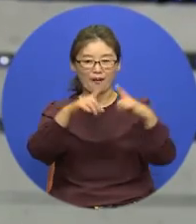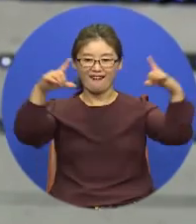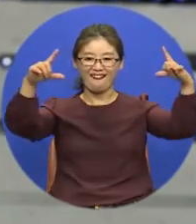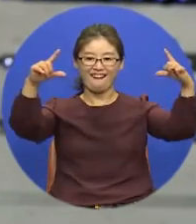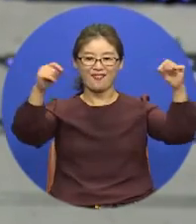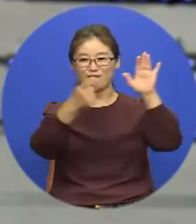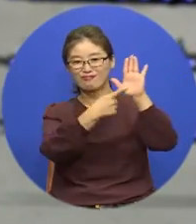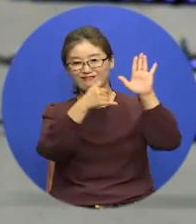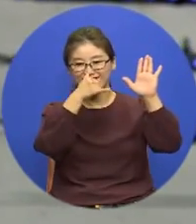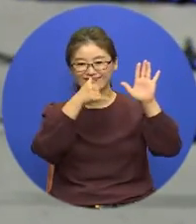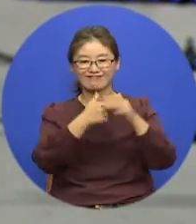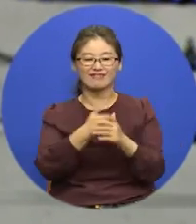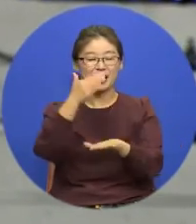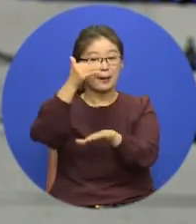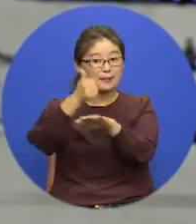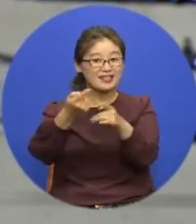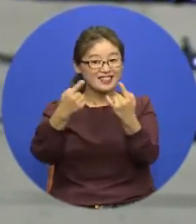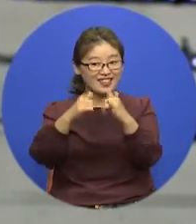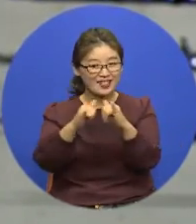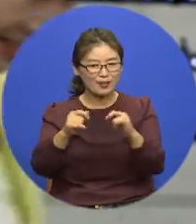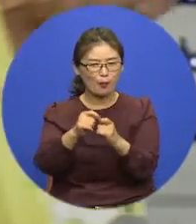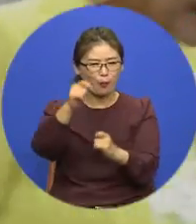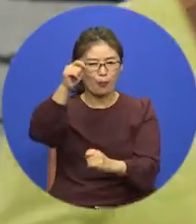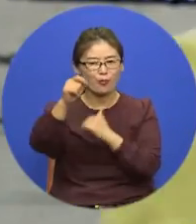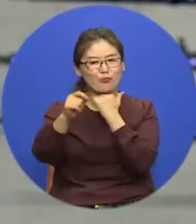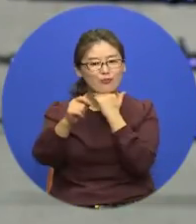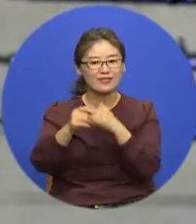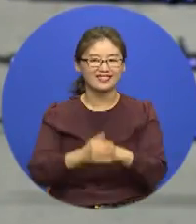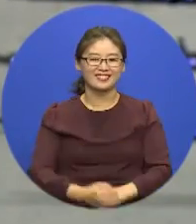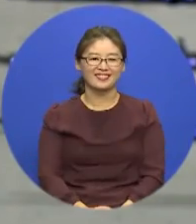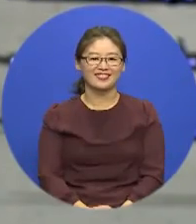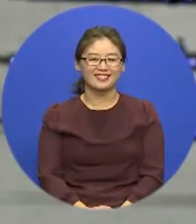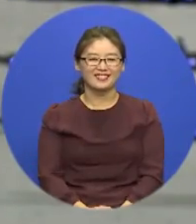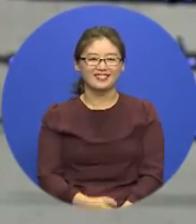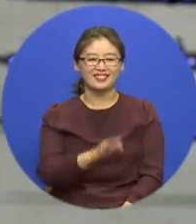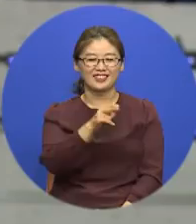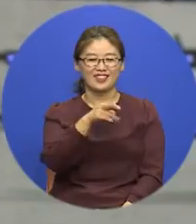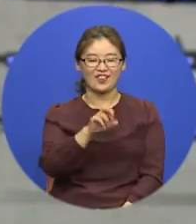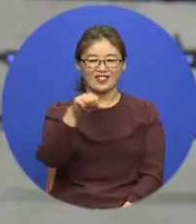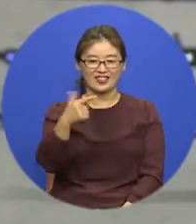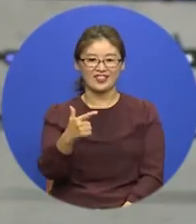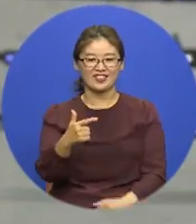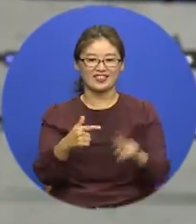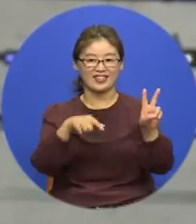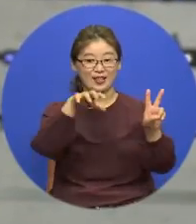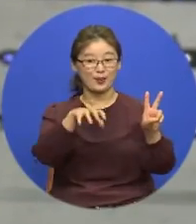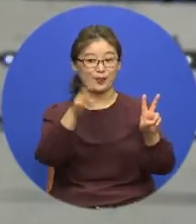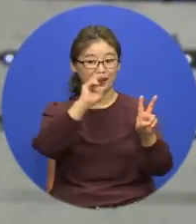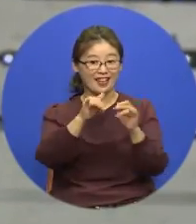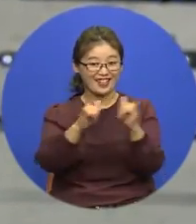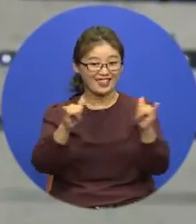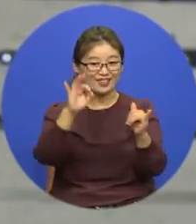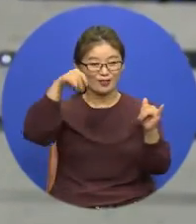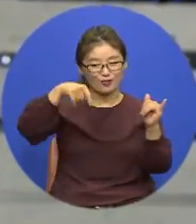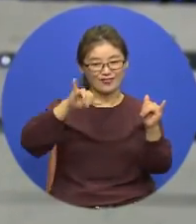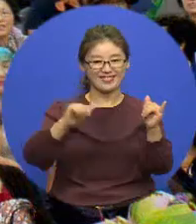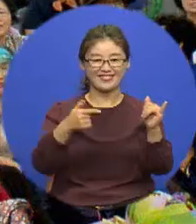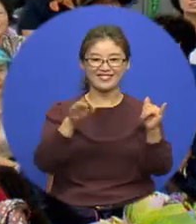그럼 마지막 참가자. 오랫동안 기다렸습니다. 여러분, 영선 이동의 가수 우신 양